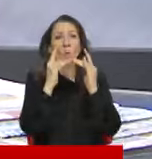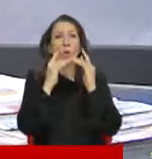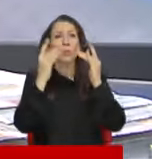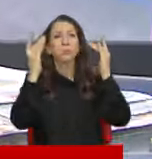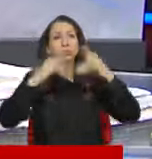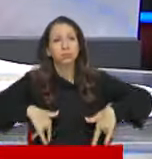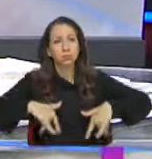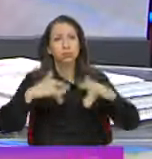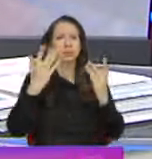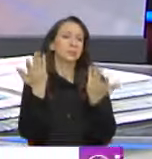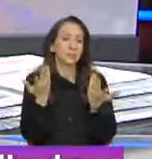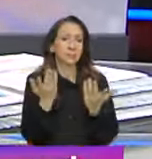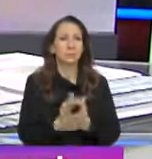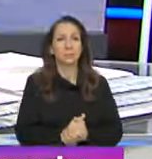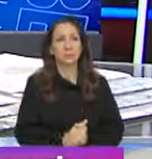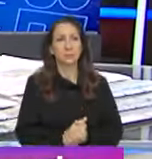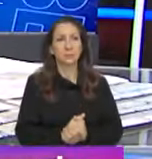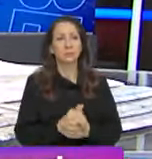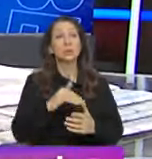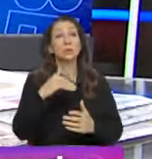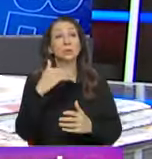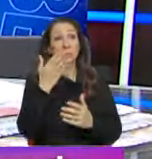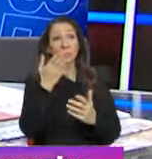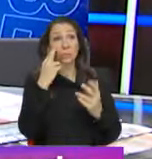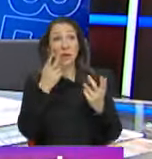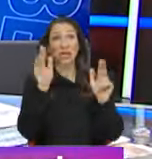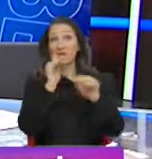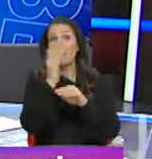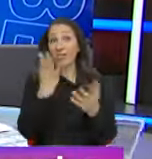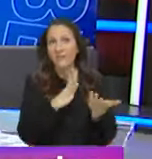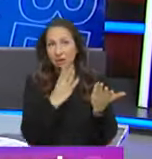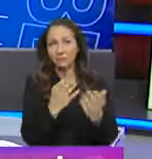köprü ve köprünün çökmesinin ardından işte